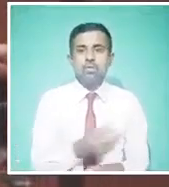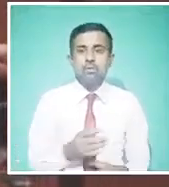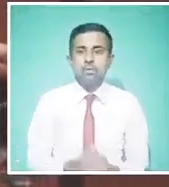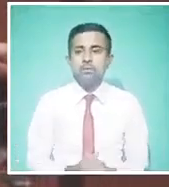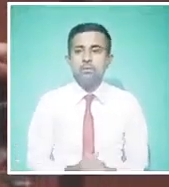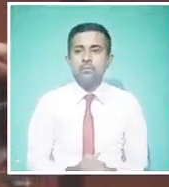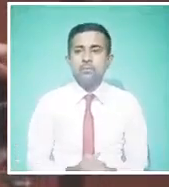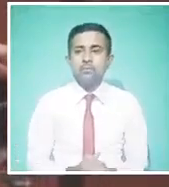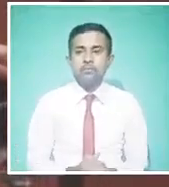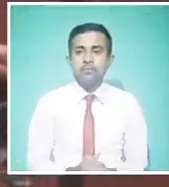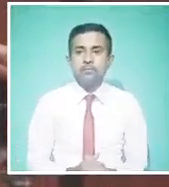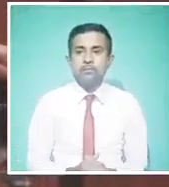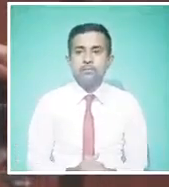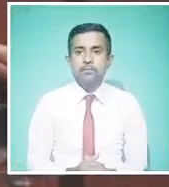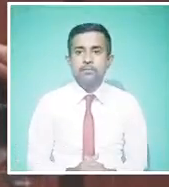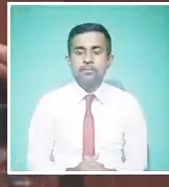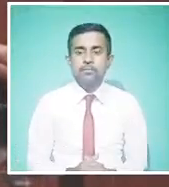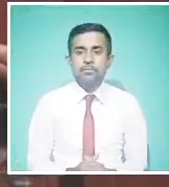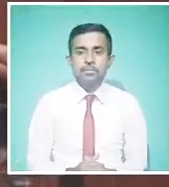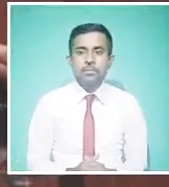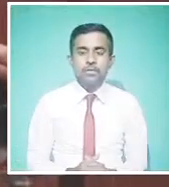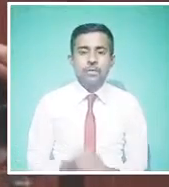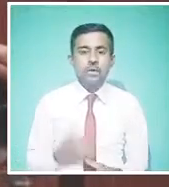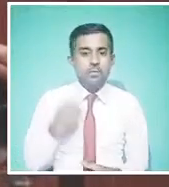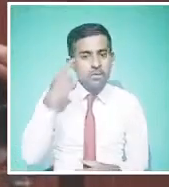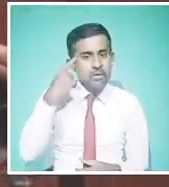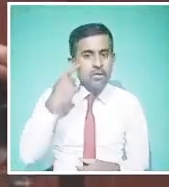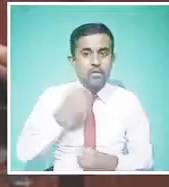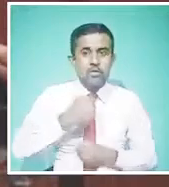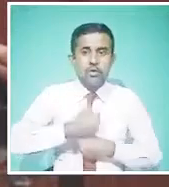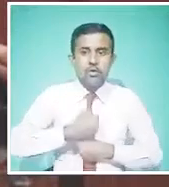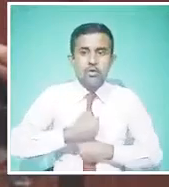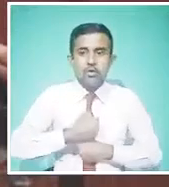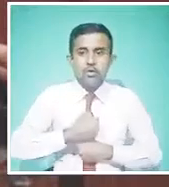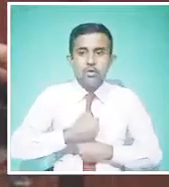செயல்படுகின்ற ஏனைய திணைக்கடங்கள், அது ஏனைய